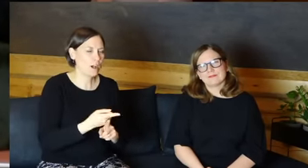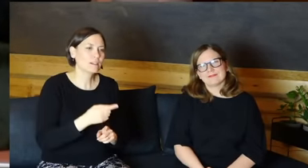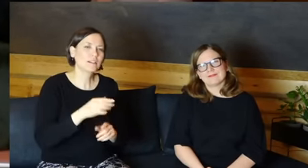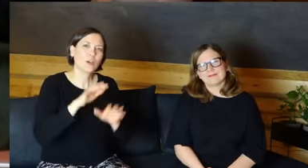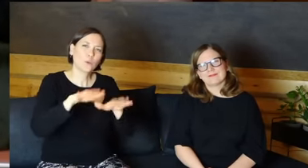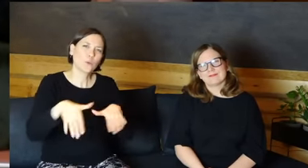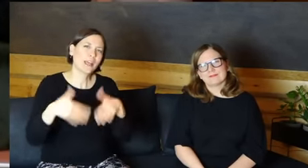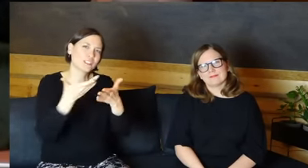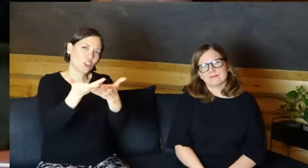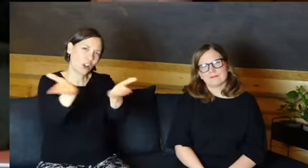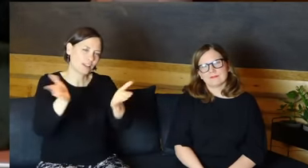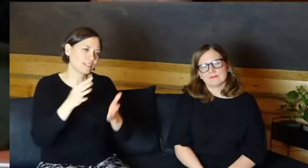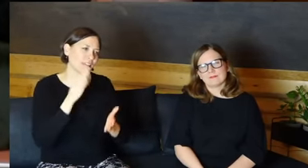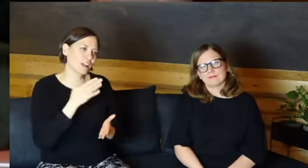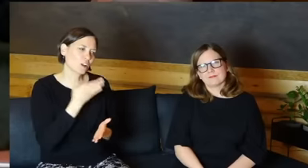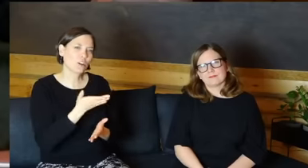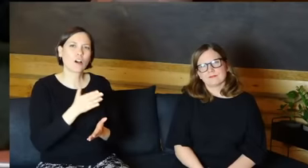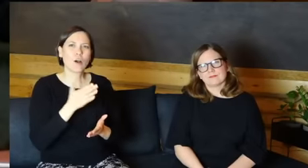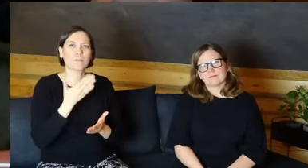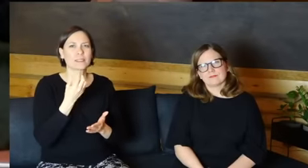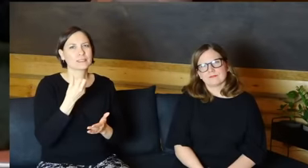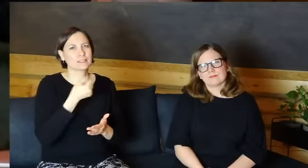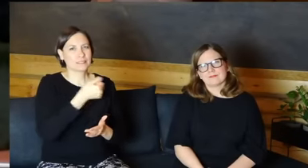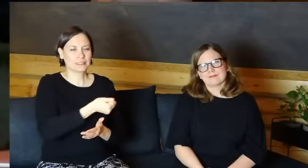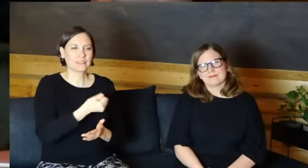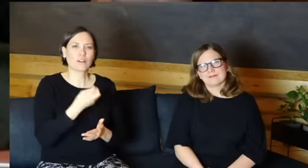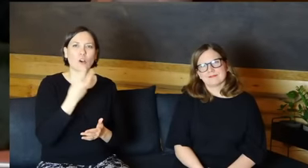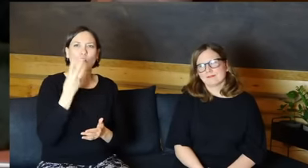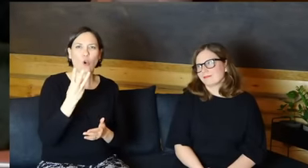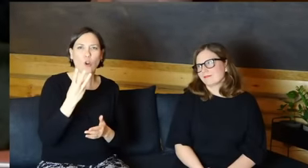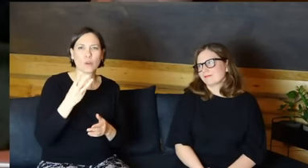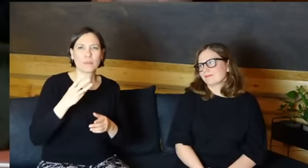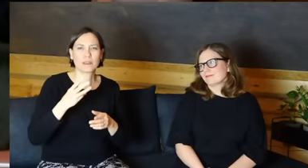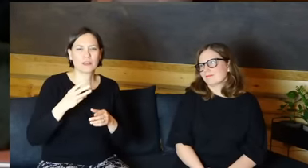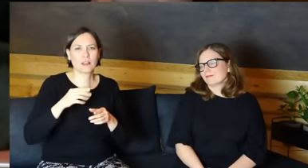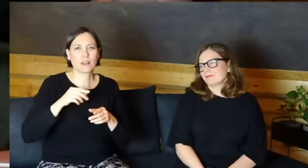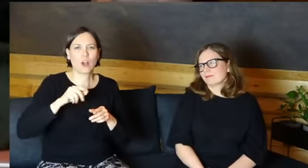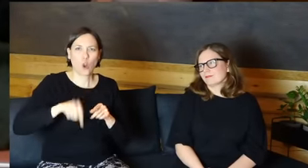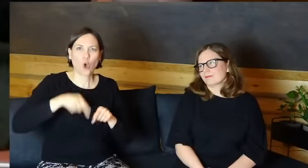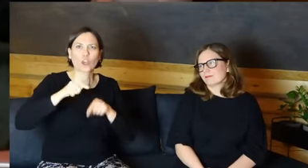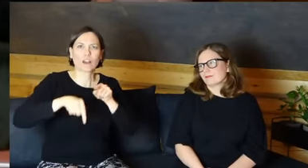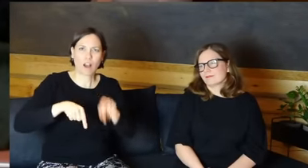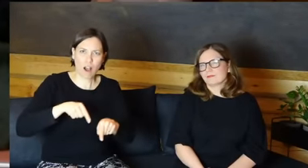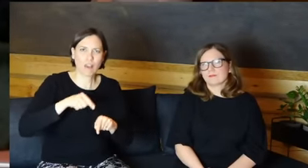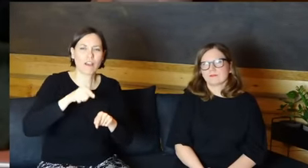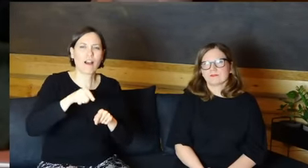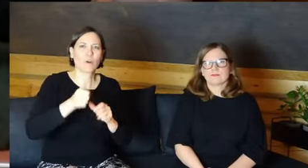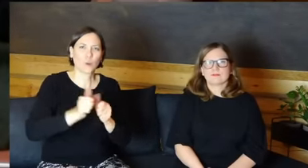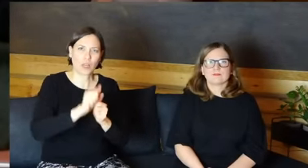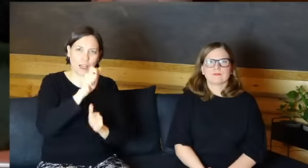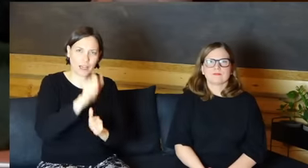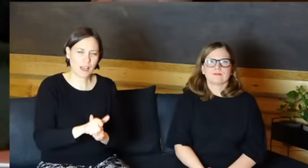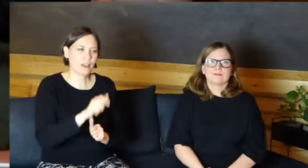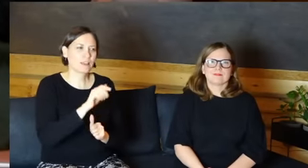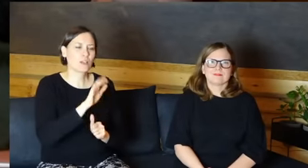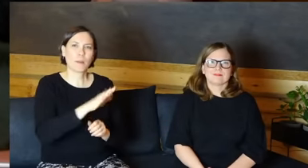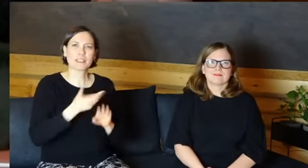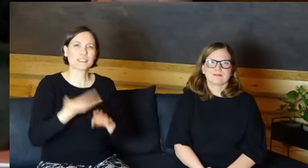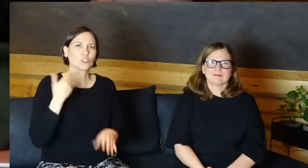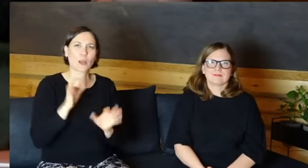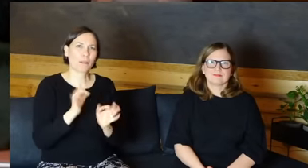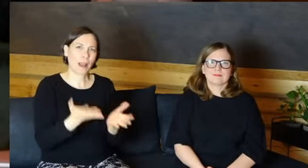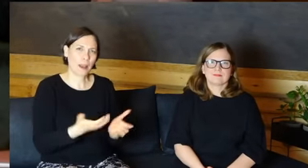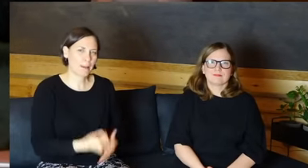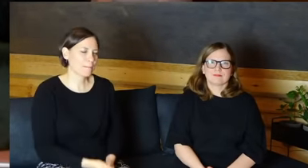miten sinun kolmiloikkaajana tai ihmisenä, niin miten sinä liityt perustavaa ja mikä on sun historia täällä?